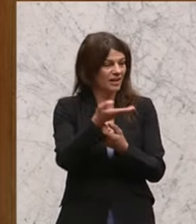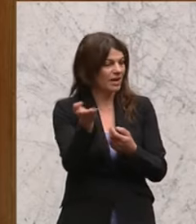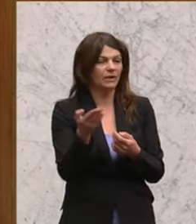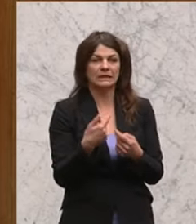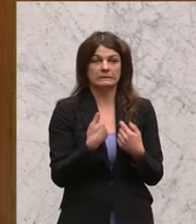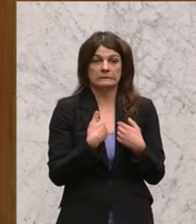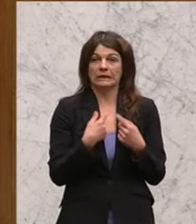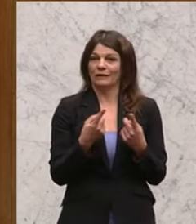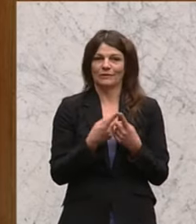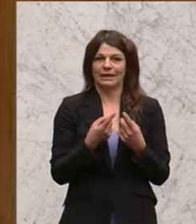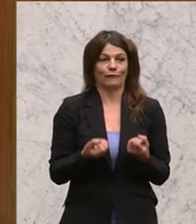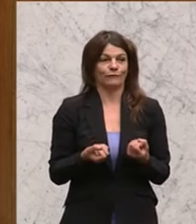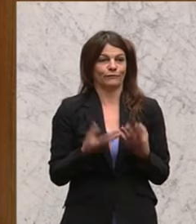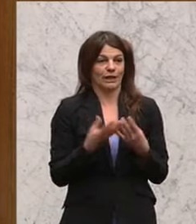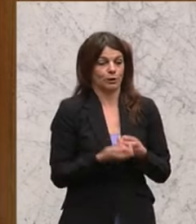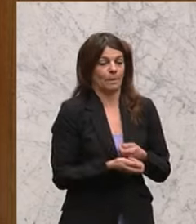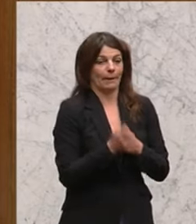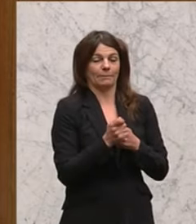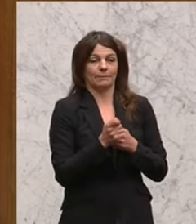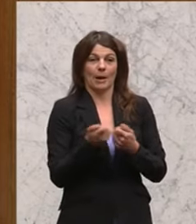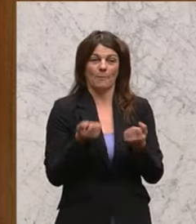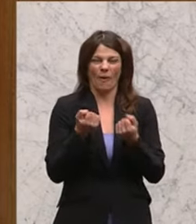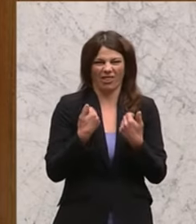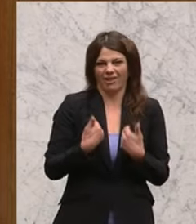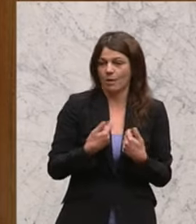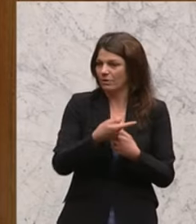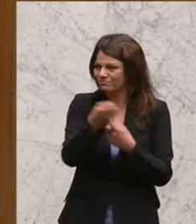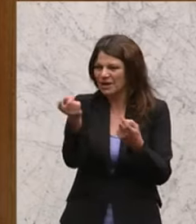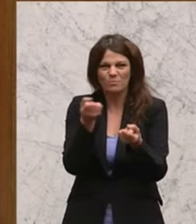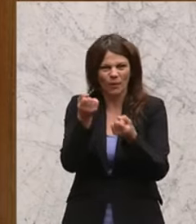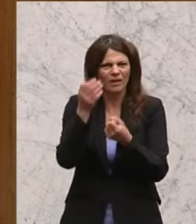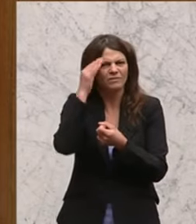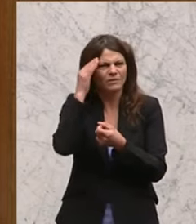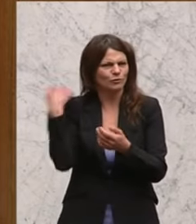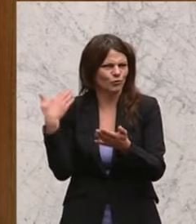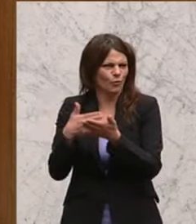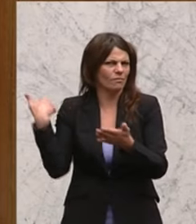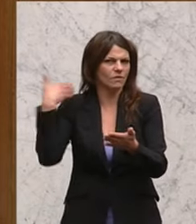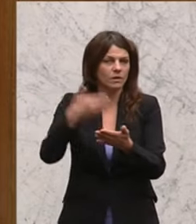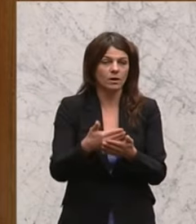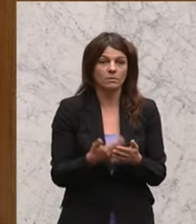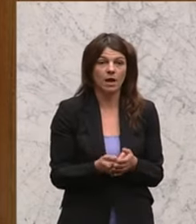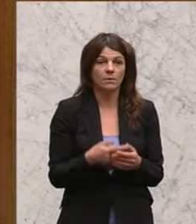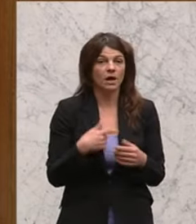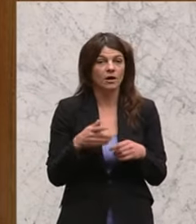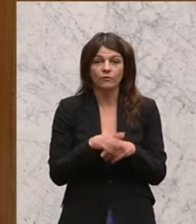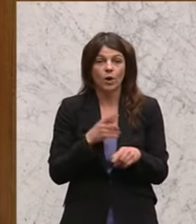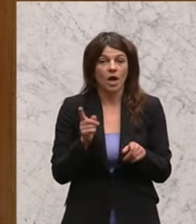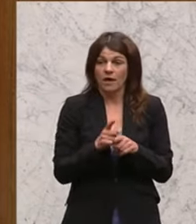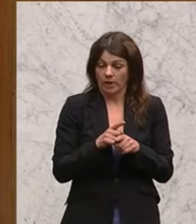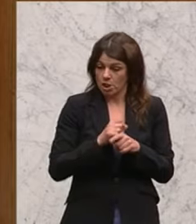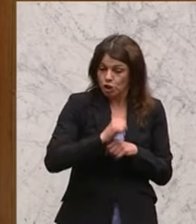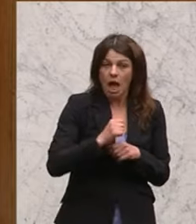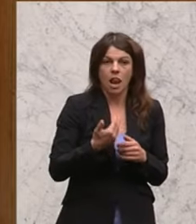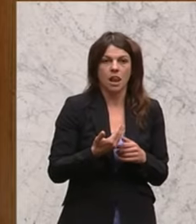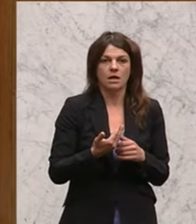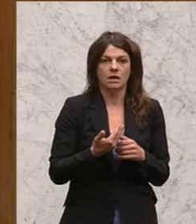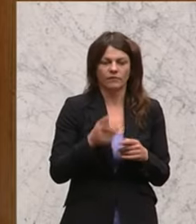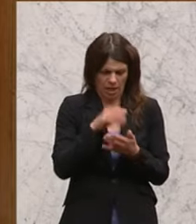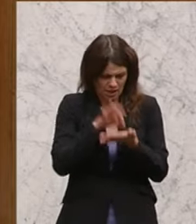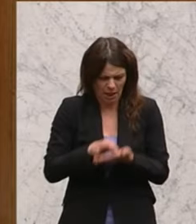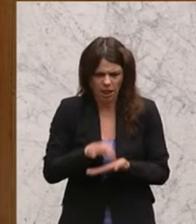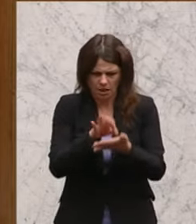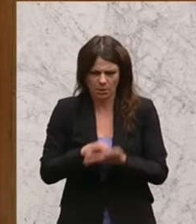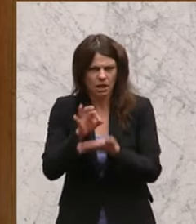will, eher sowas wie ein frisch gefangener Politiker, natürlich schon länger konfrontiert sind. Eine unglaubliche Kurzatmigkeit, ein Gewitter an